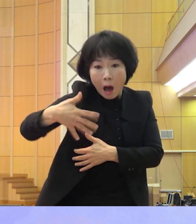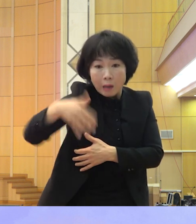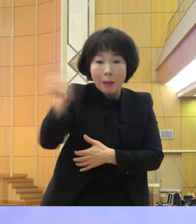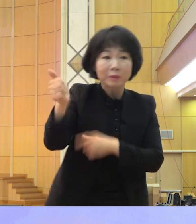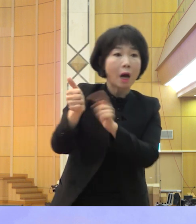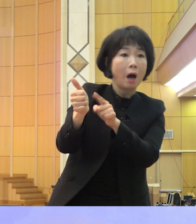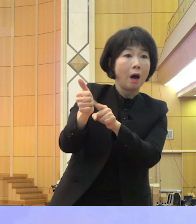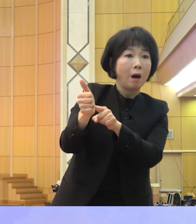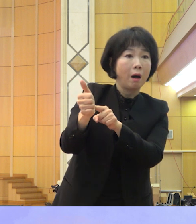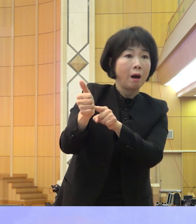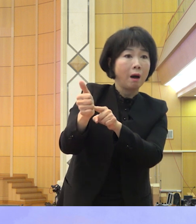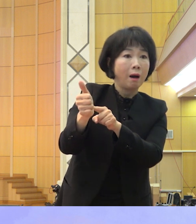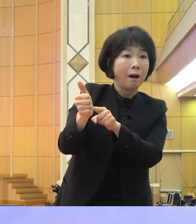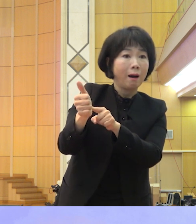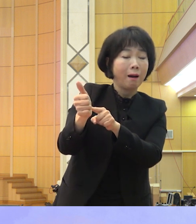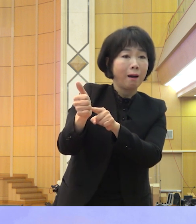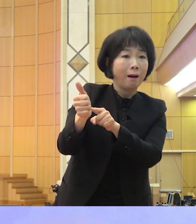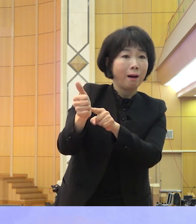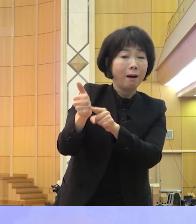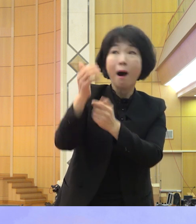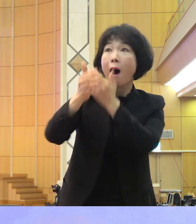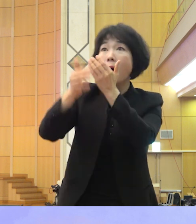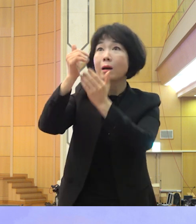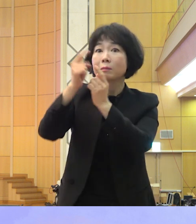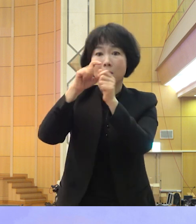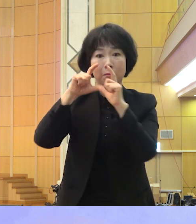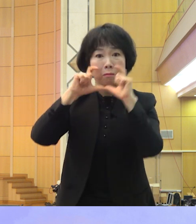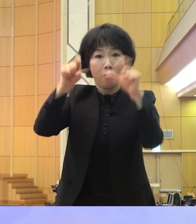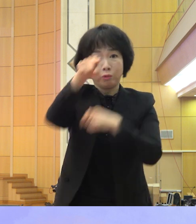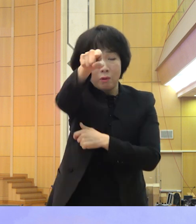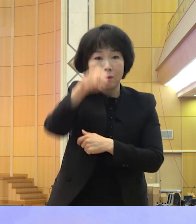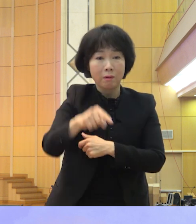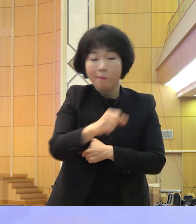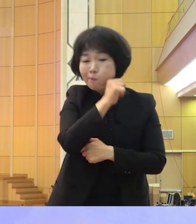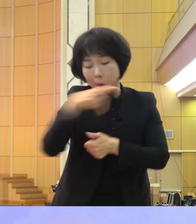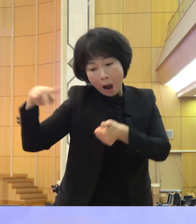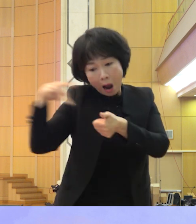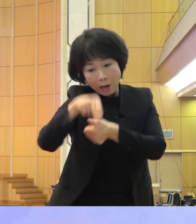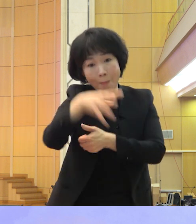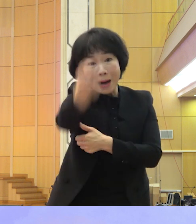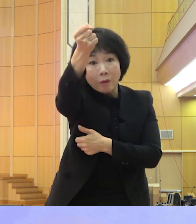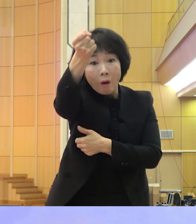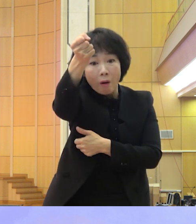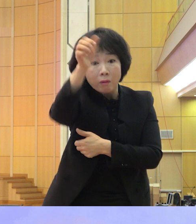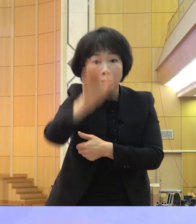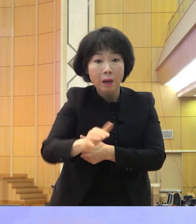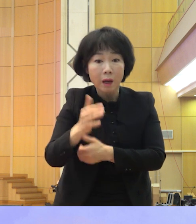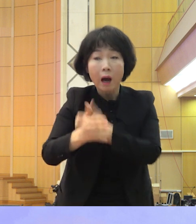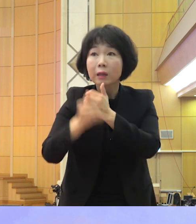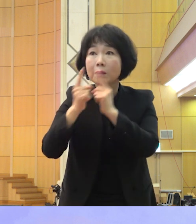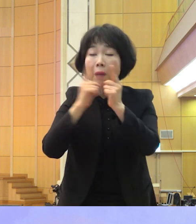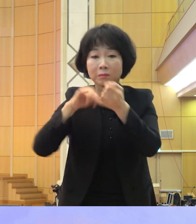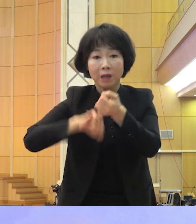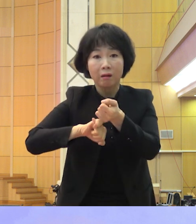남자, 할례를 받으라고 하나님이 언약했는데 하나님의 언약을